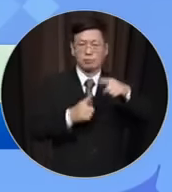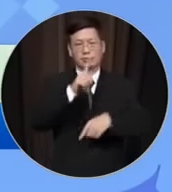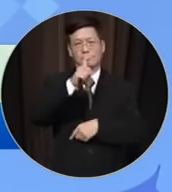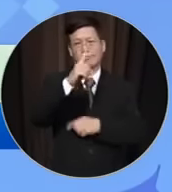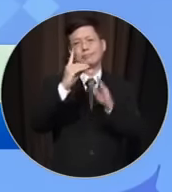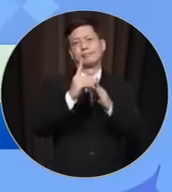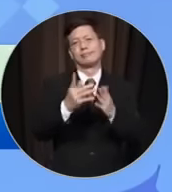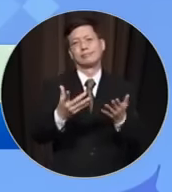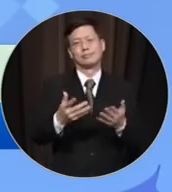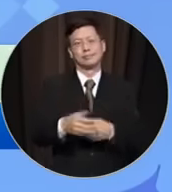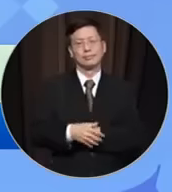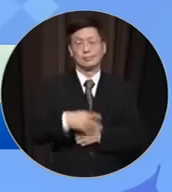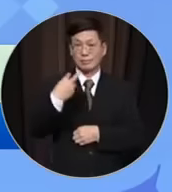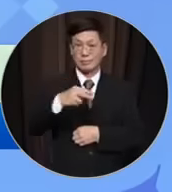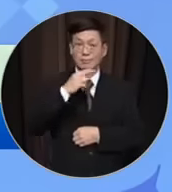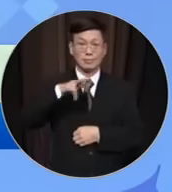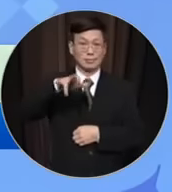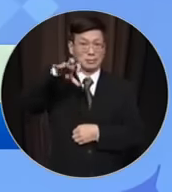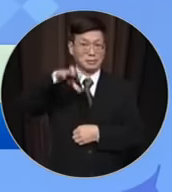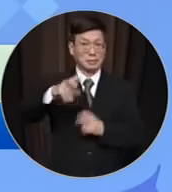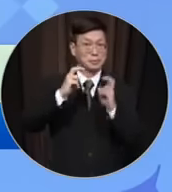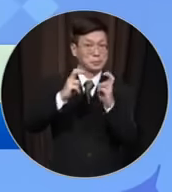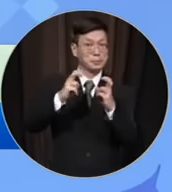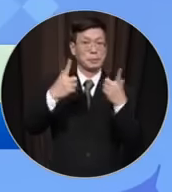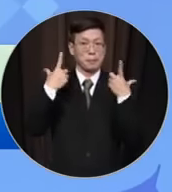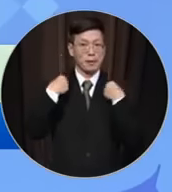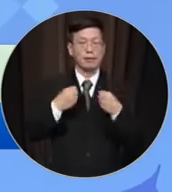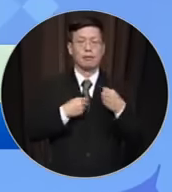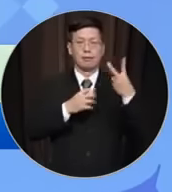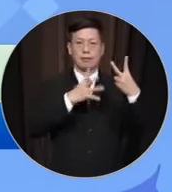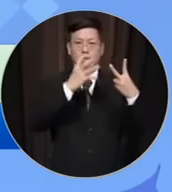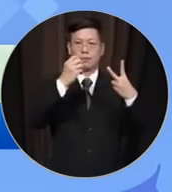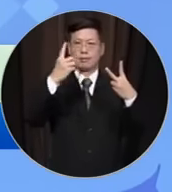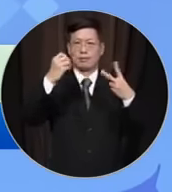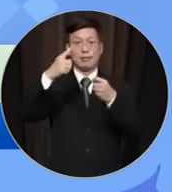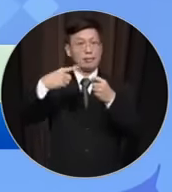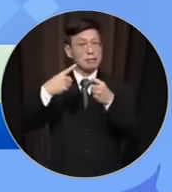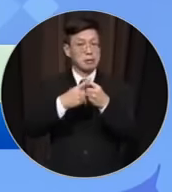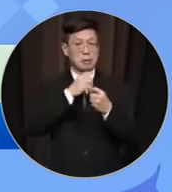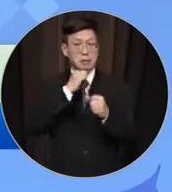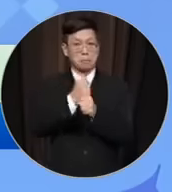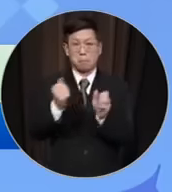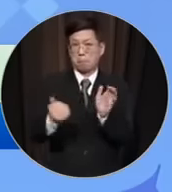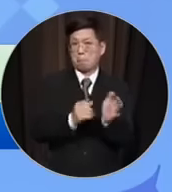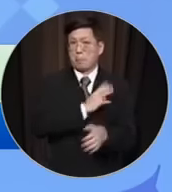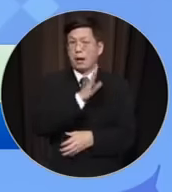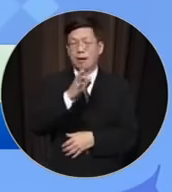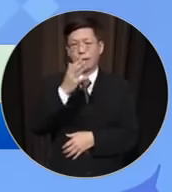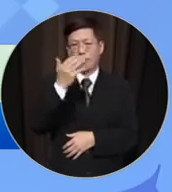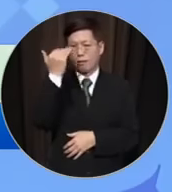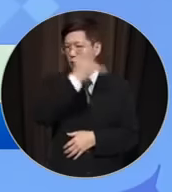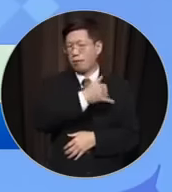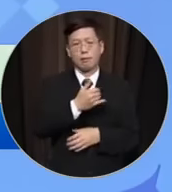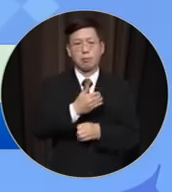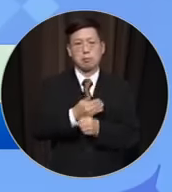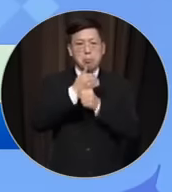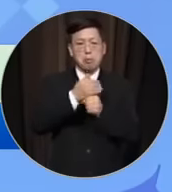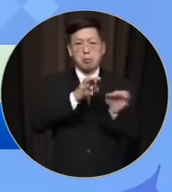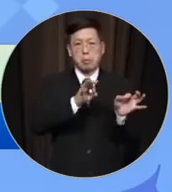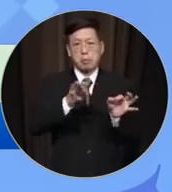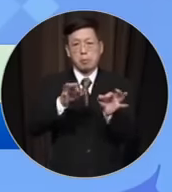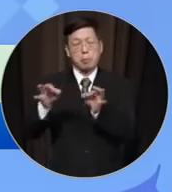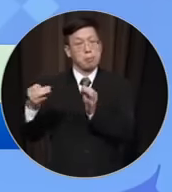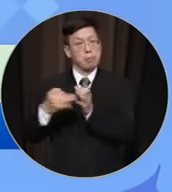11户。至于机场捷运，原定在2010年完工，马政府却一而再再而三的延